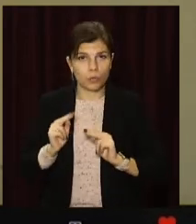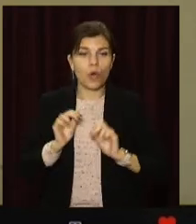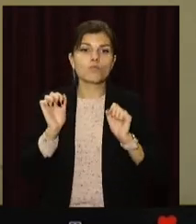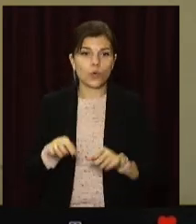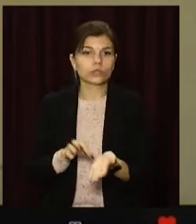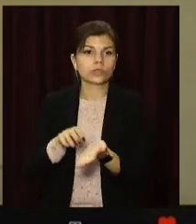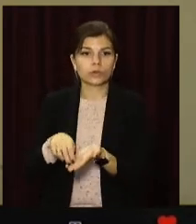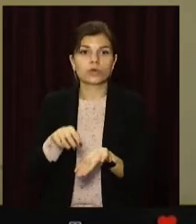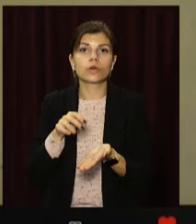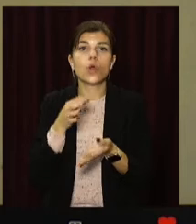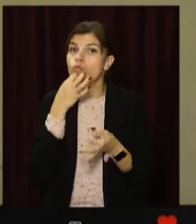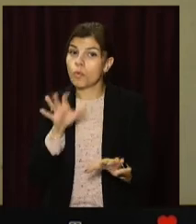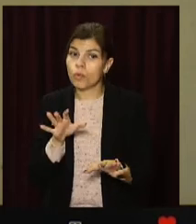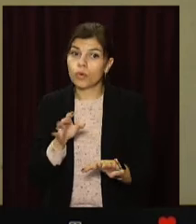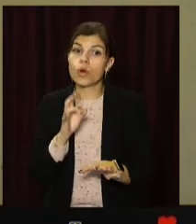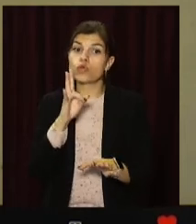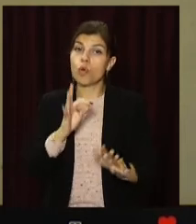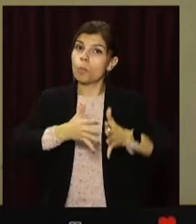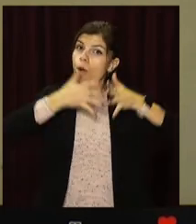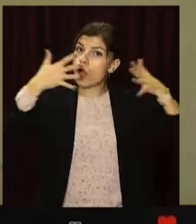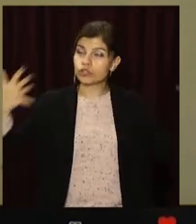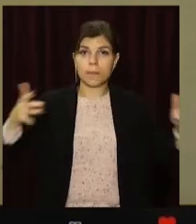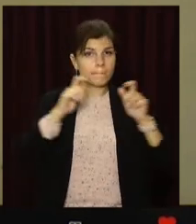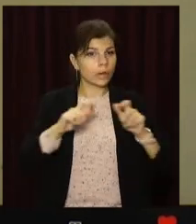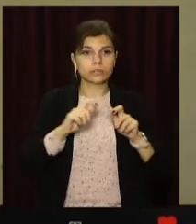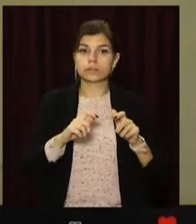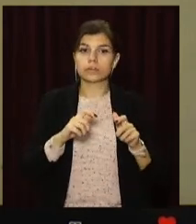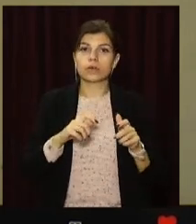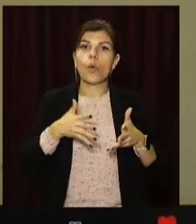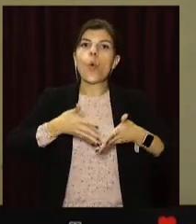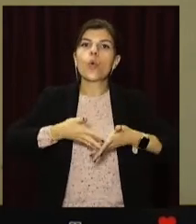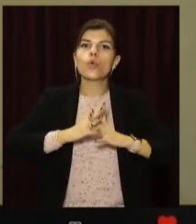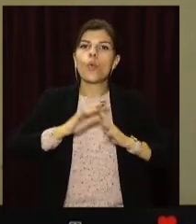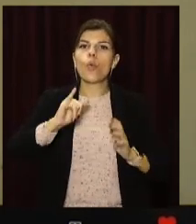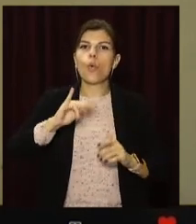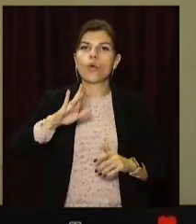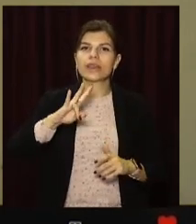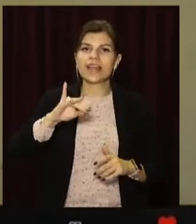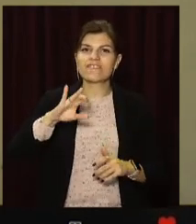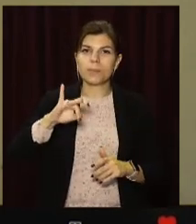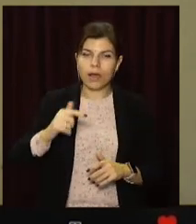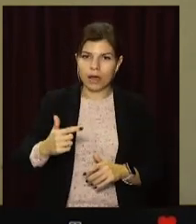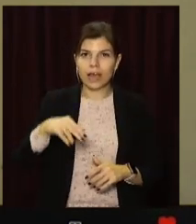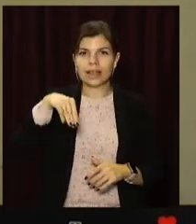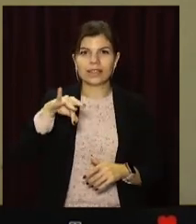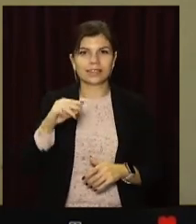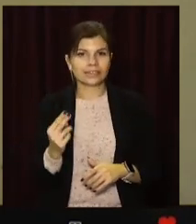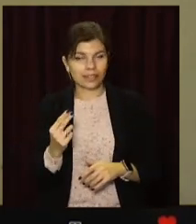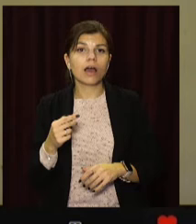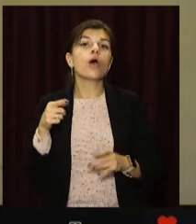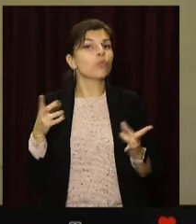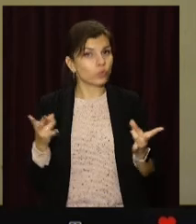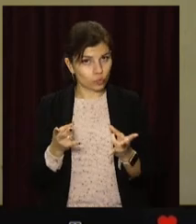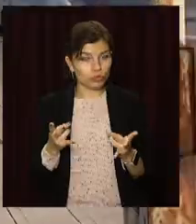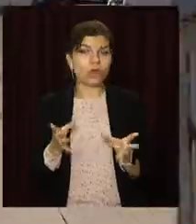зайти любому, но большие там уже как бы универмаги, торговые центры, нужно, конечно же, уже